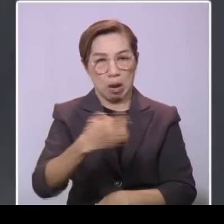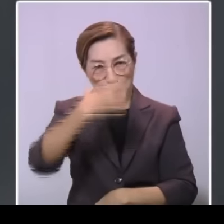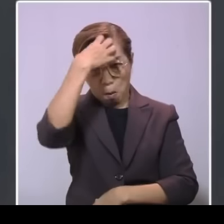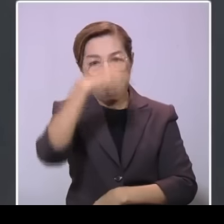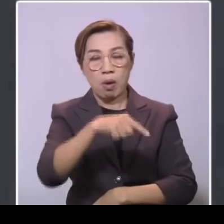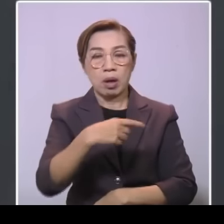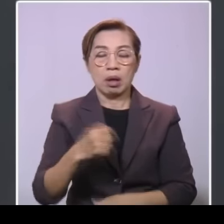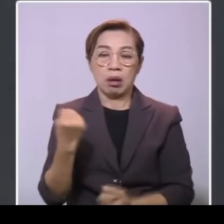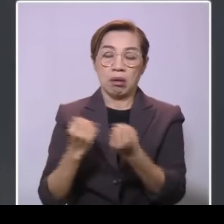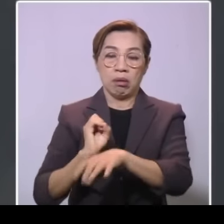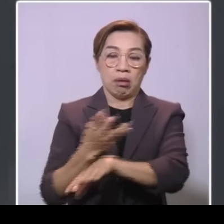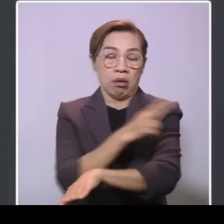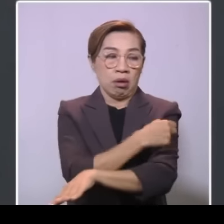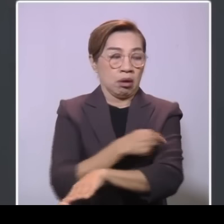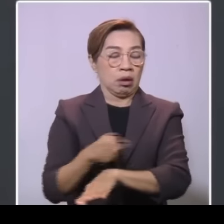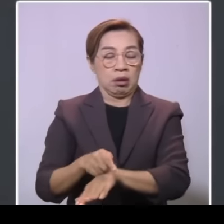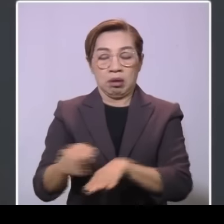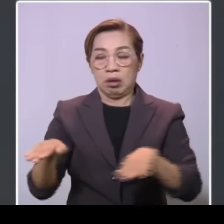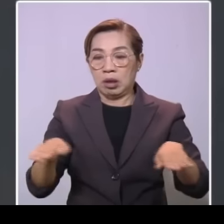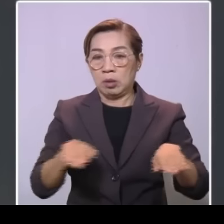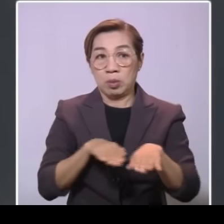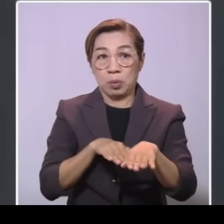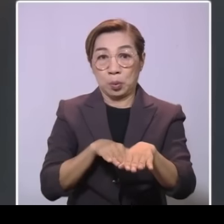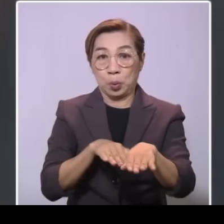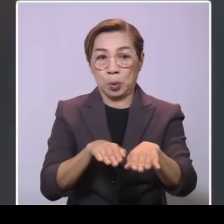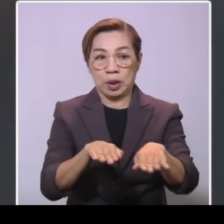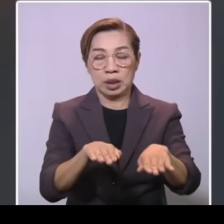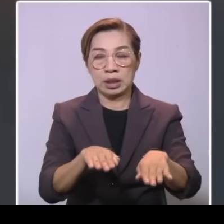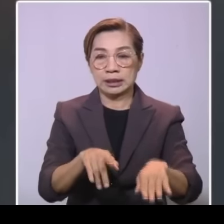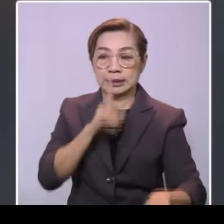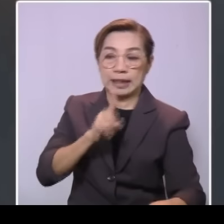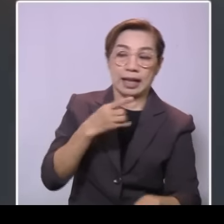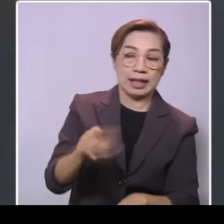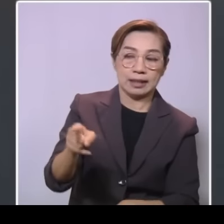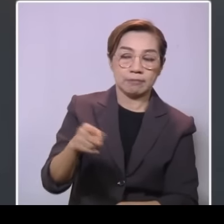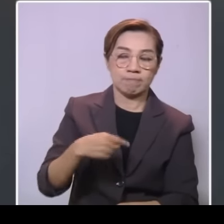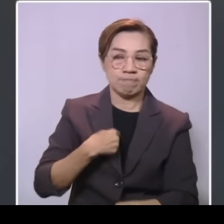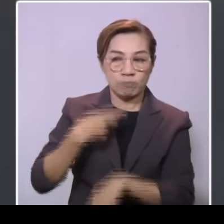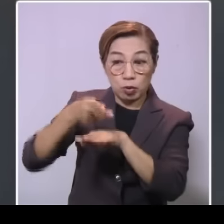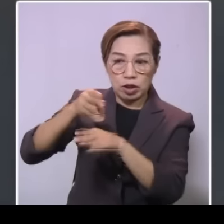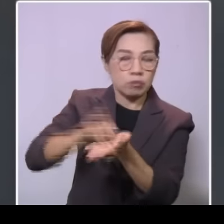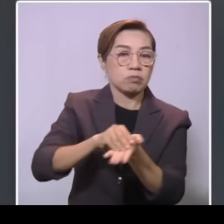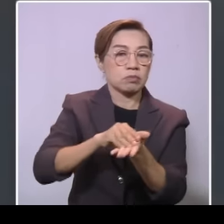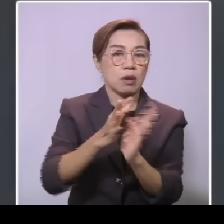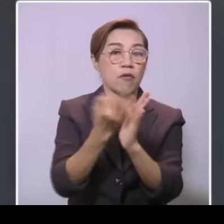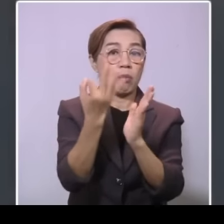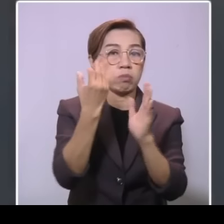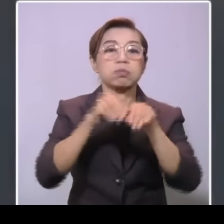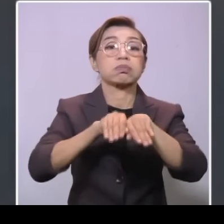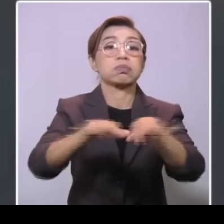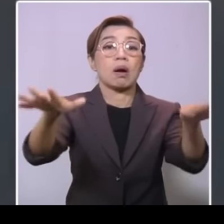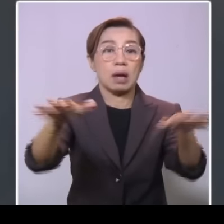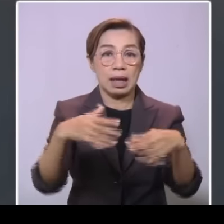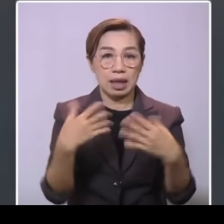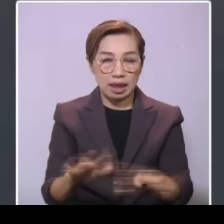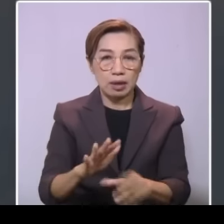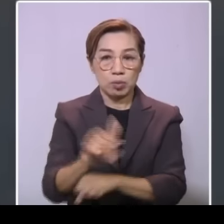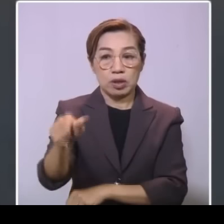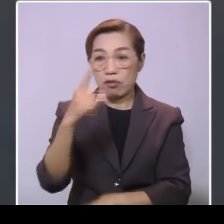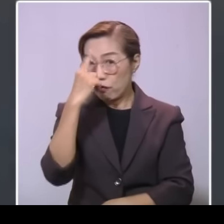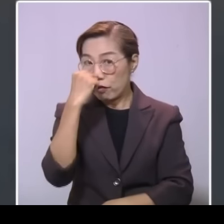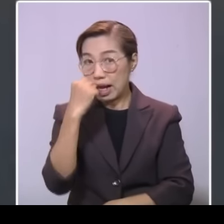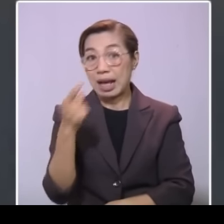นขับรถพยาบาลก็เลยตะโกนด่ากลับไปแล้วก็ในวันนั้นตัดสินใจเอาคลิปมาโพสต์ลงในโซเชียลแล้วต่อมานายเด